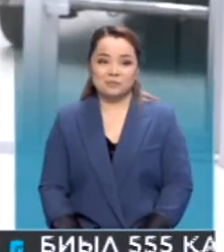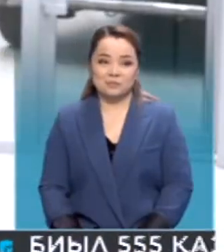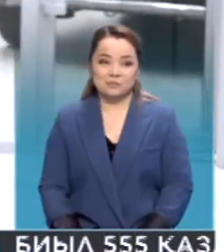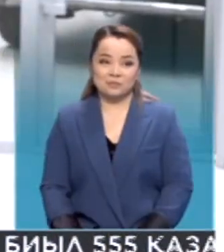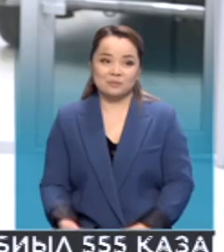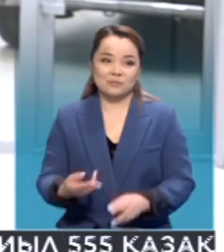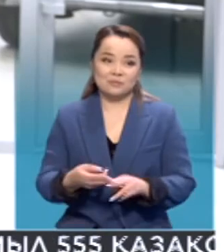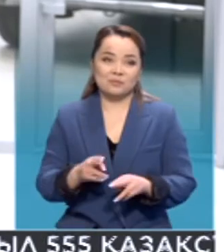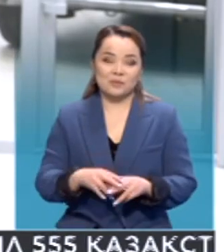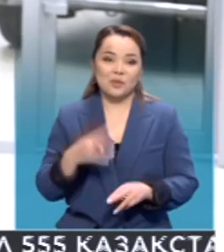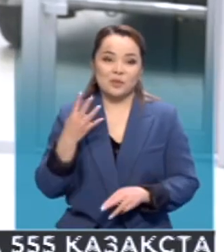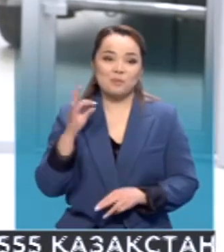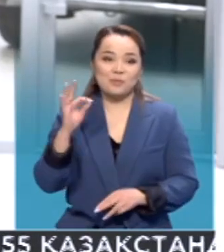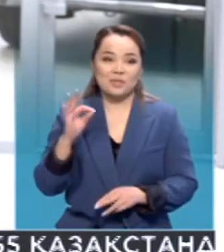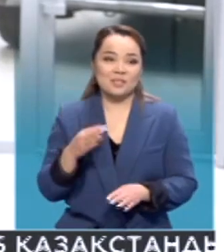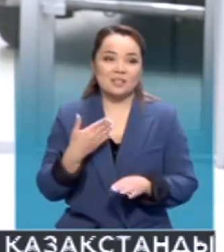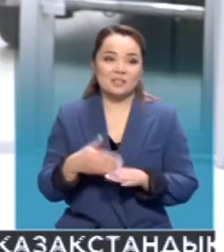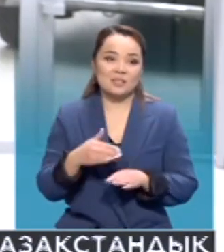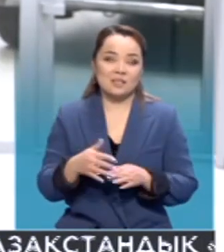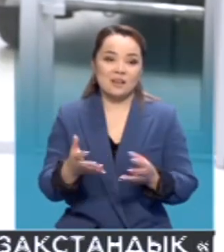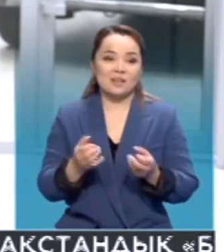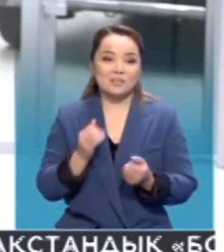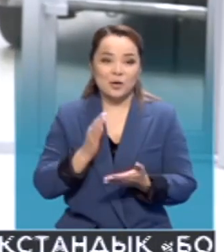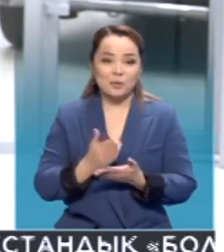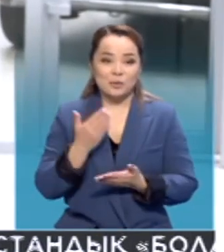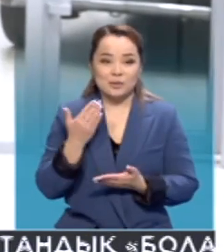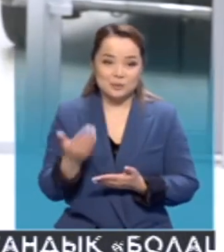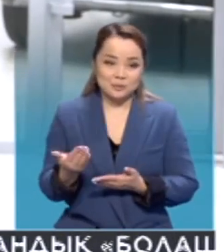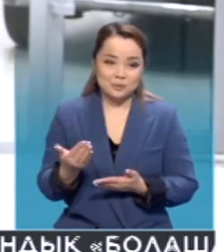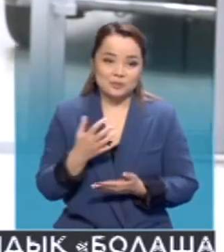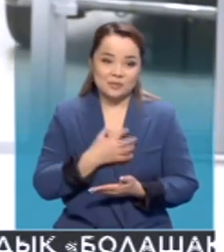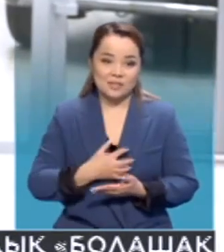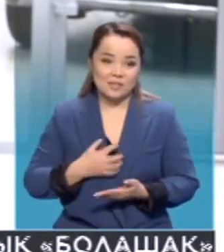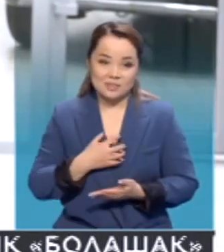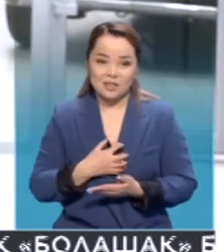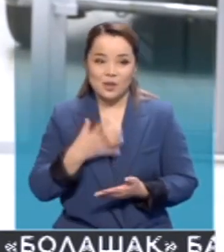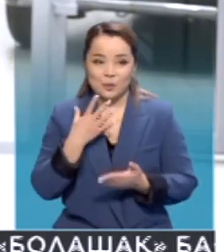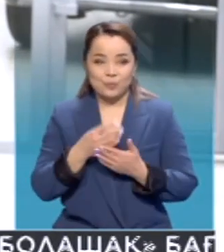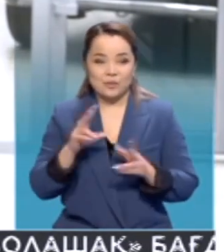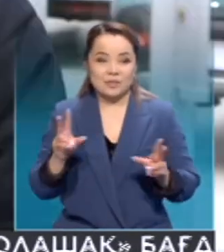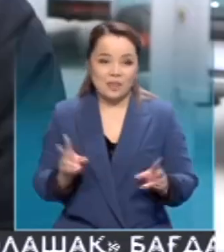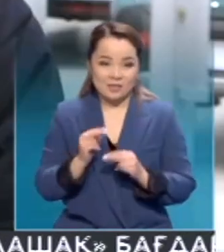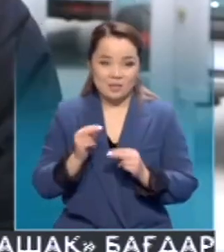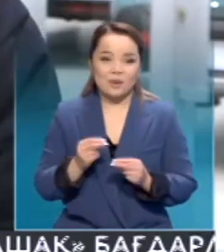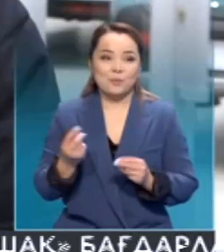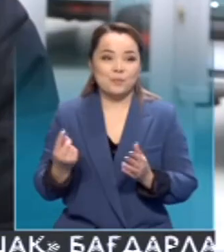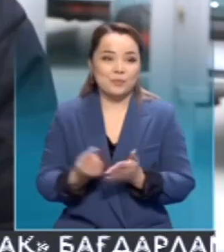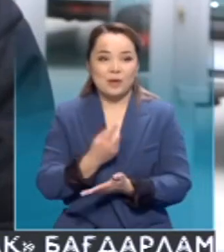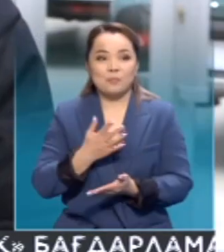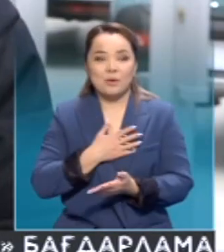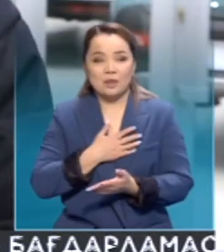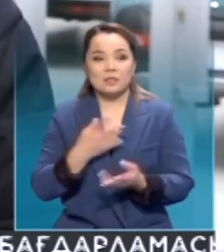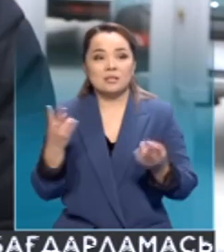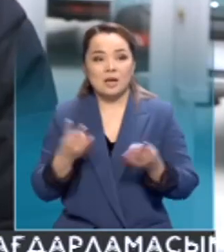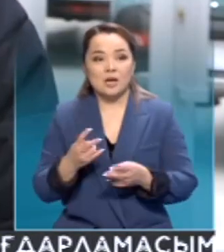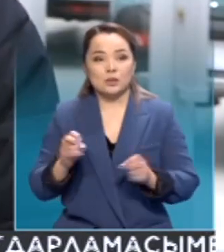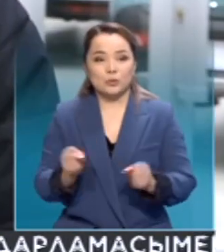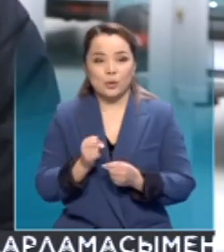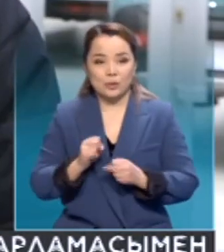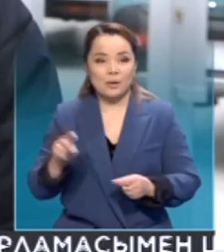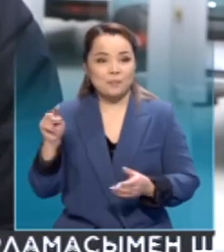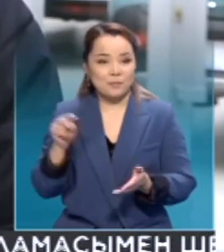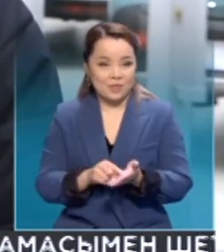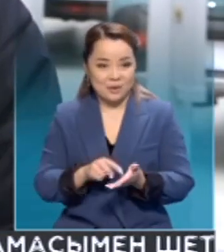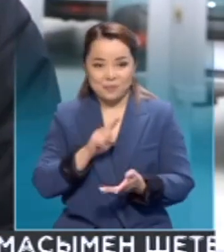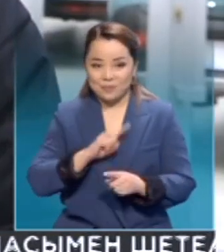Осындай 4% несиемен автокөлік алып отырмын. Негіз бақшалама дейді ғой, сол біріншісі ең керегі жылдамдық,